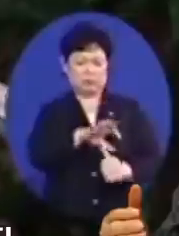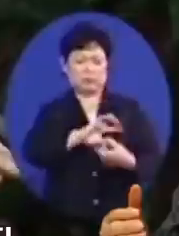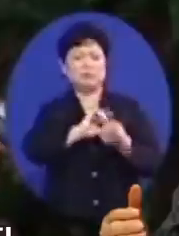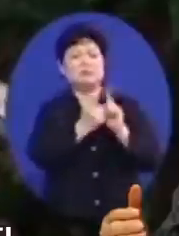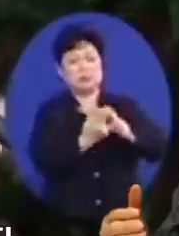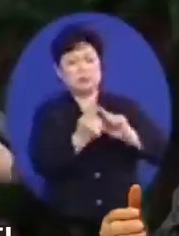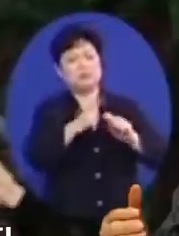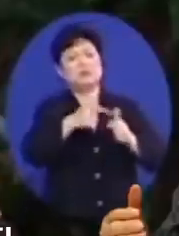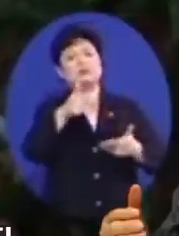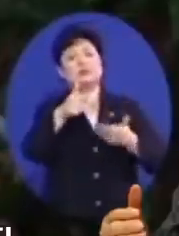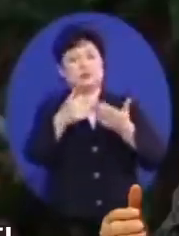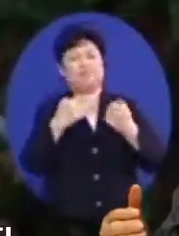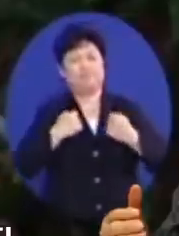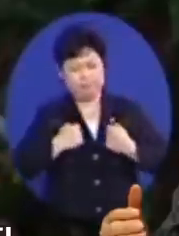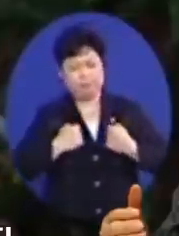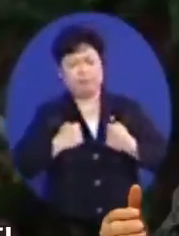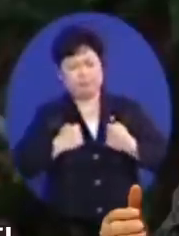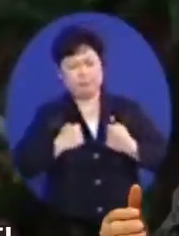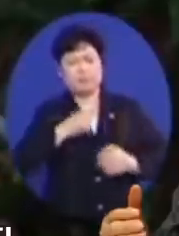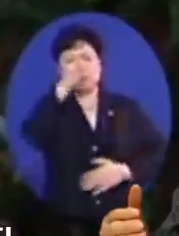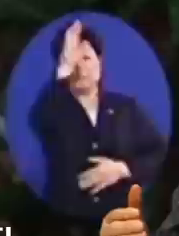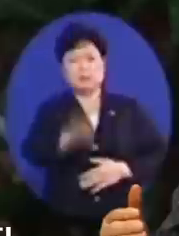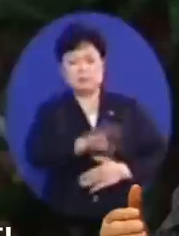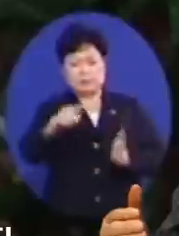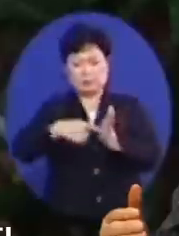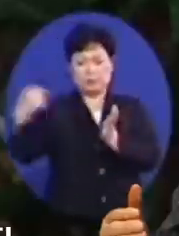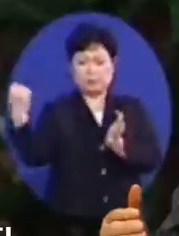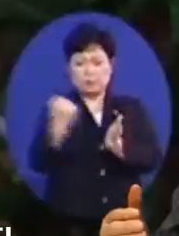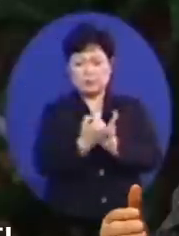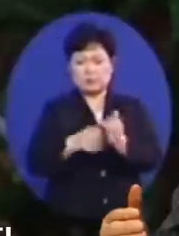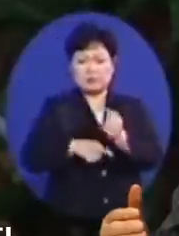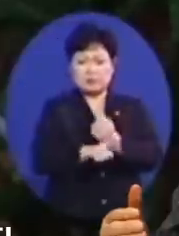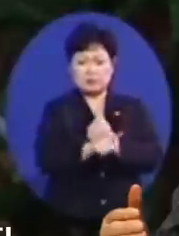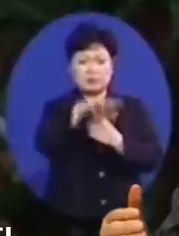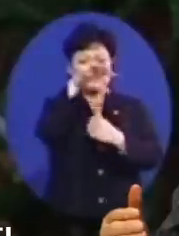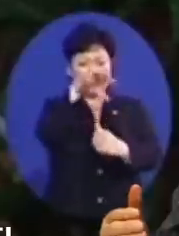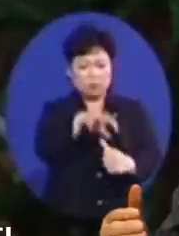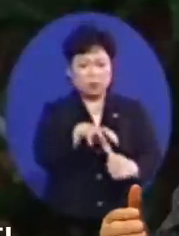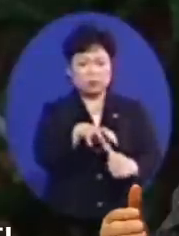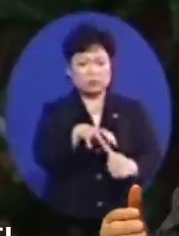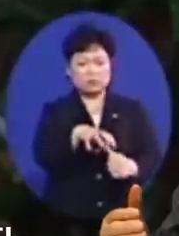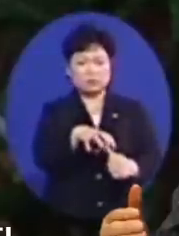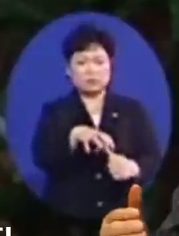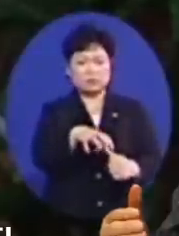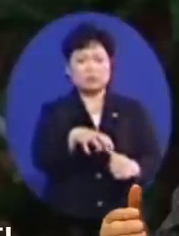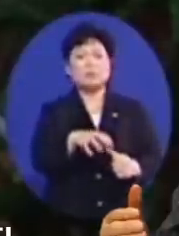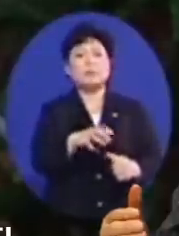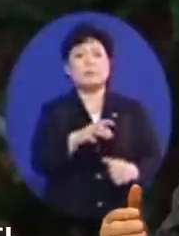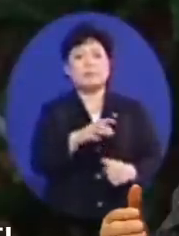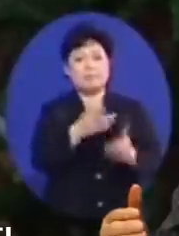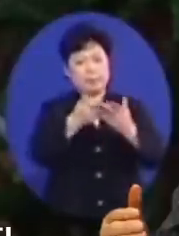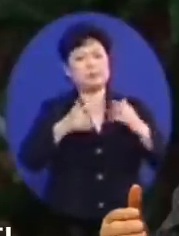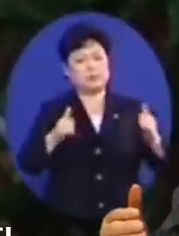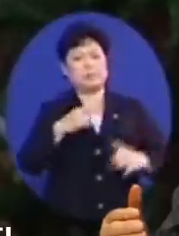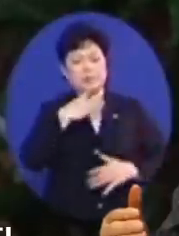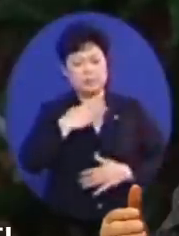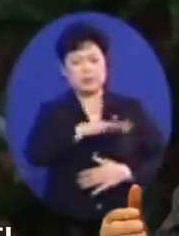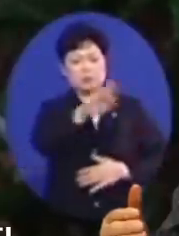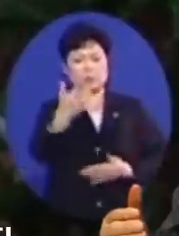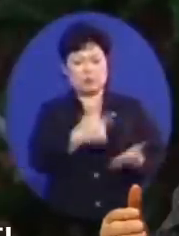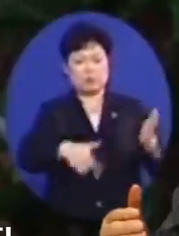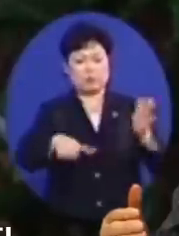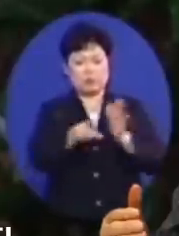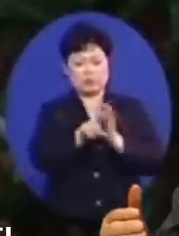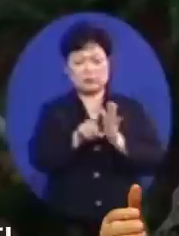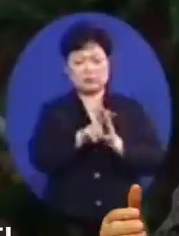예수님이 대신 짊어진 것입니다. 십자가에 못 박힌 것은 저주받은 사람만이 못 박히는 것입니다. 우리를 위해서 저주를 받은 바